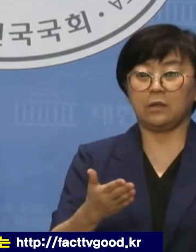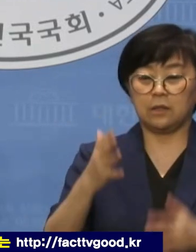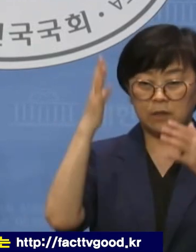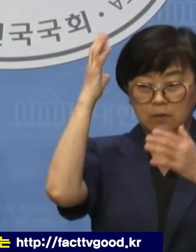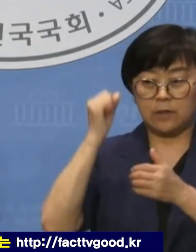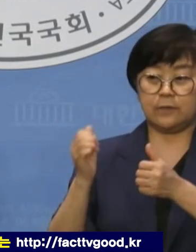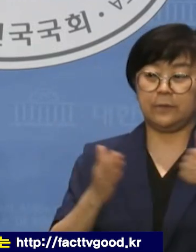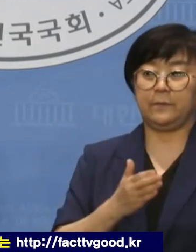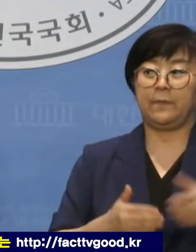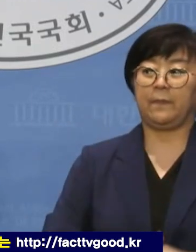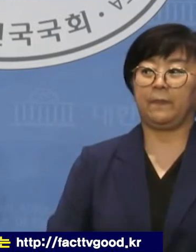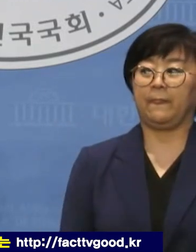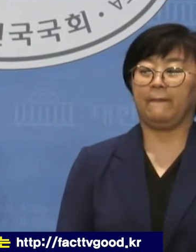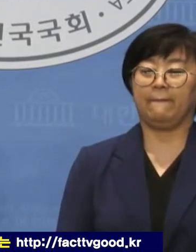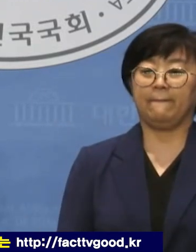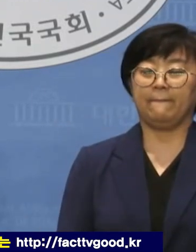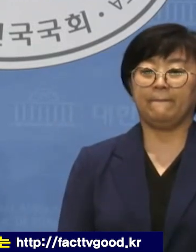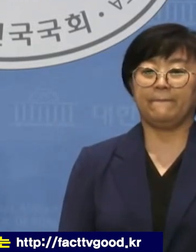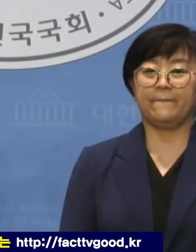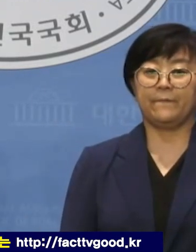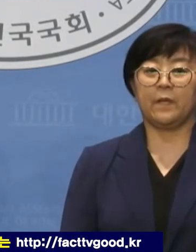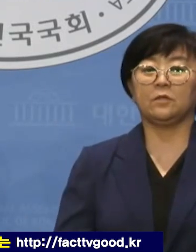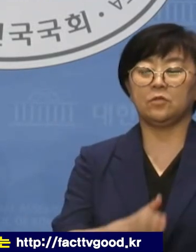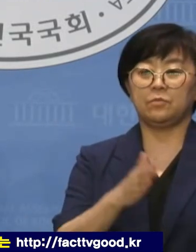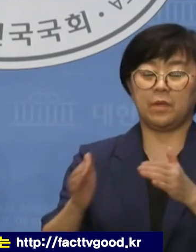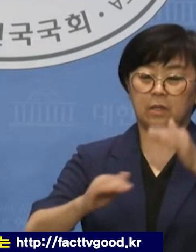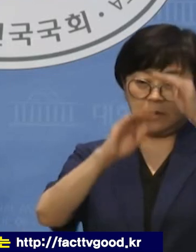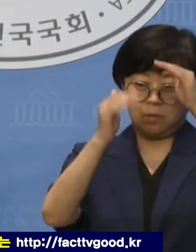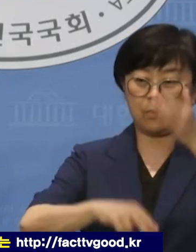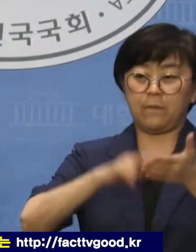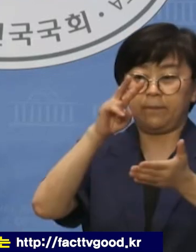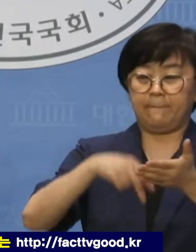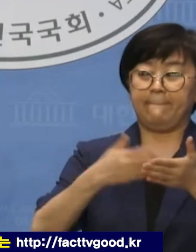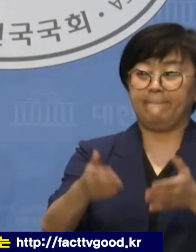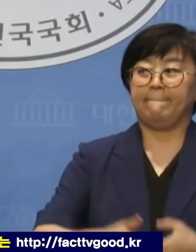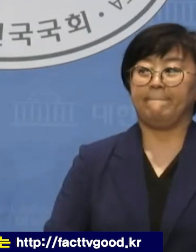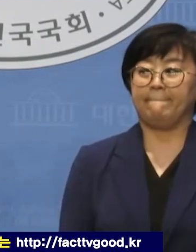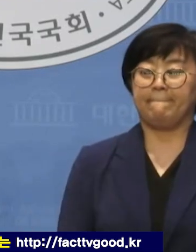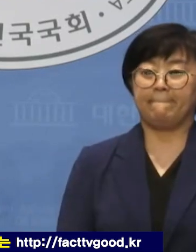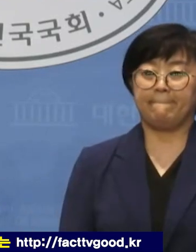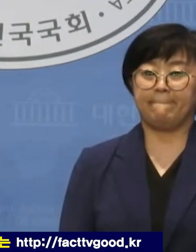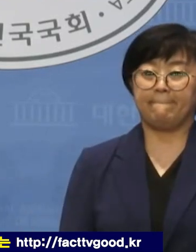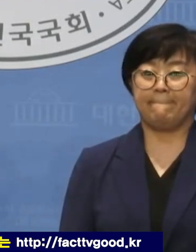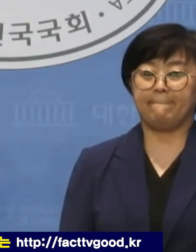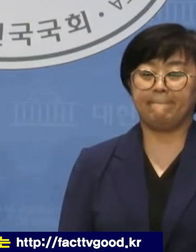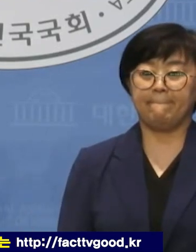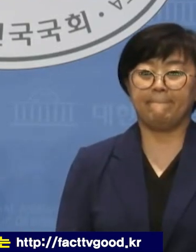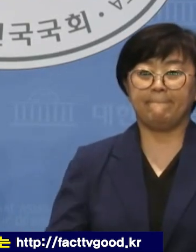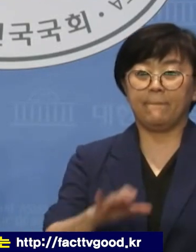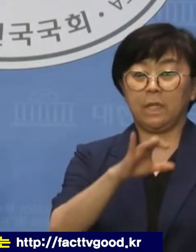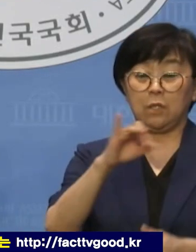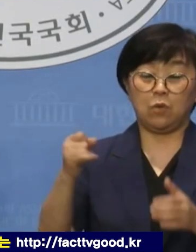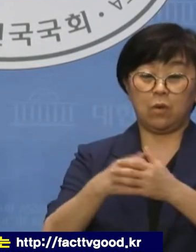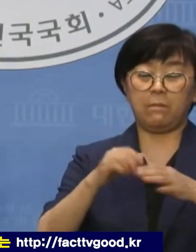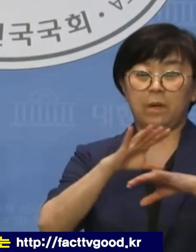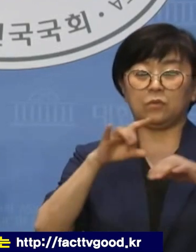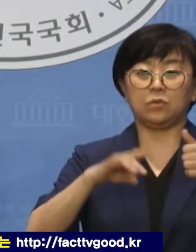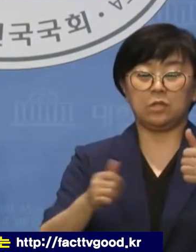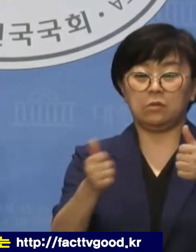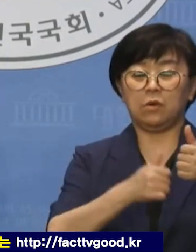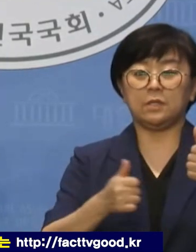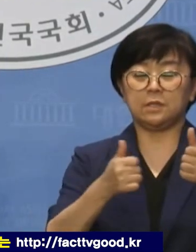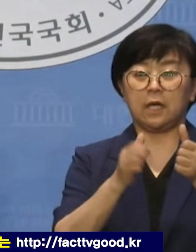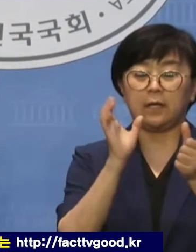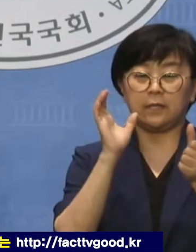한번 명심하시기를 바라겠습니다. 저희가 준비한 성명서 낭독하겠습니다. 이동관